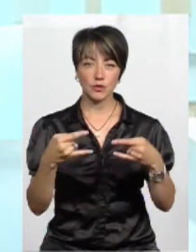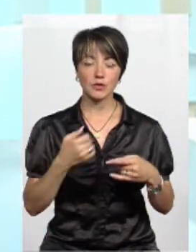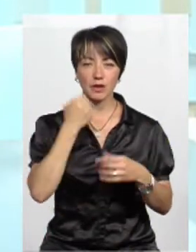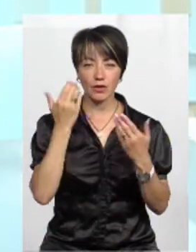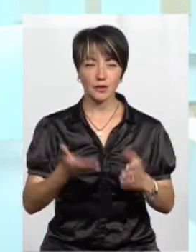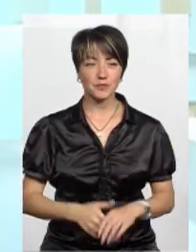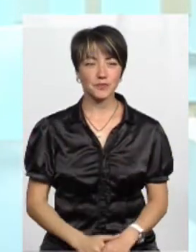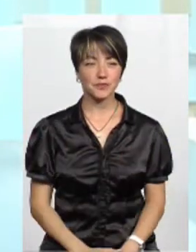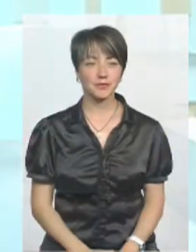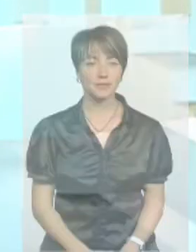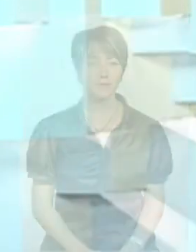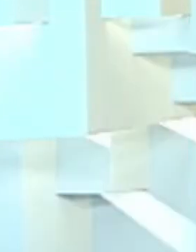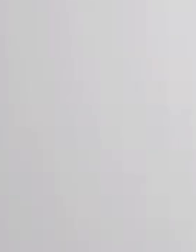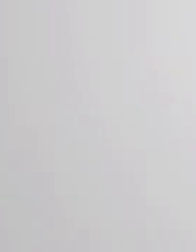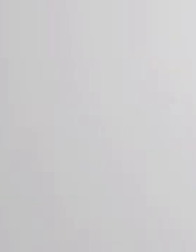Дякую. Дякуємо.